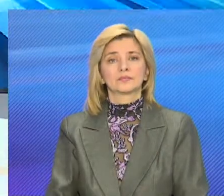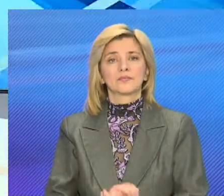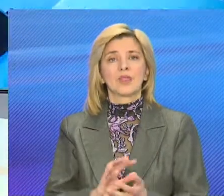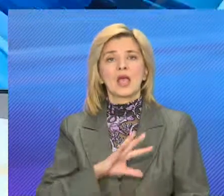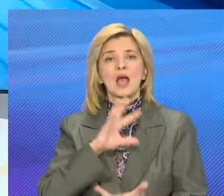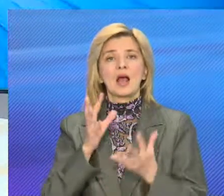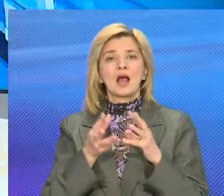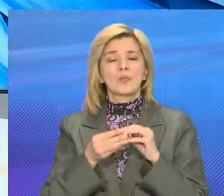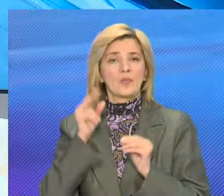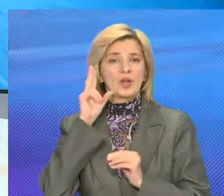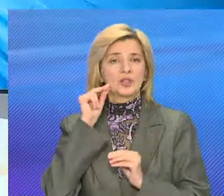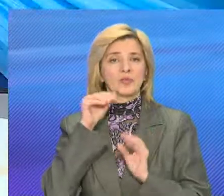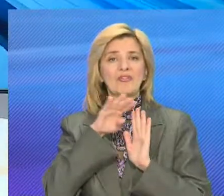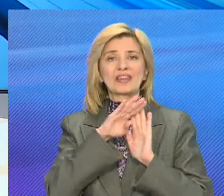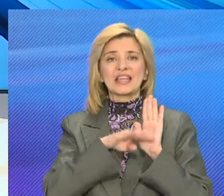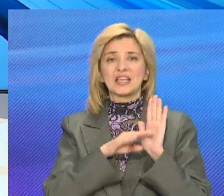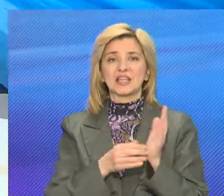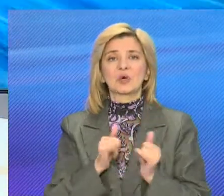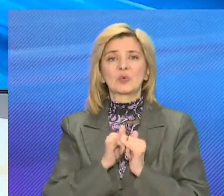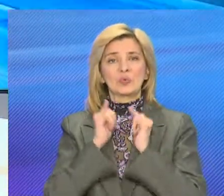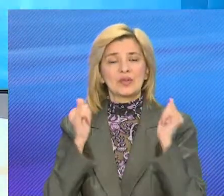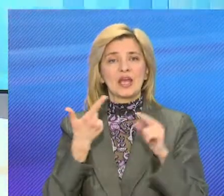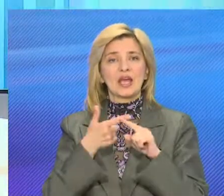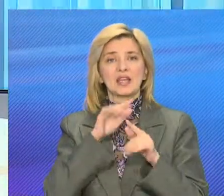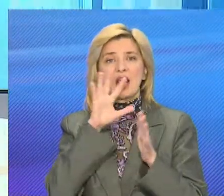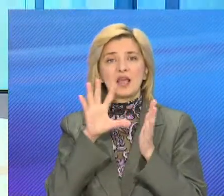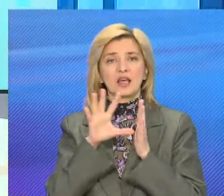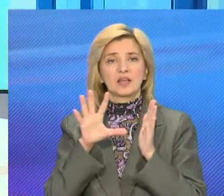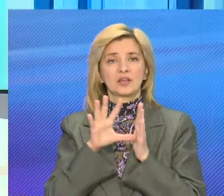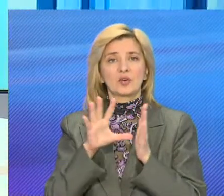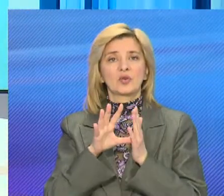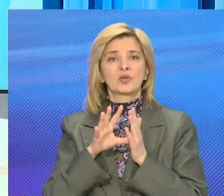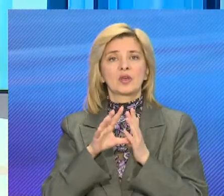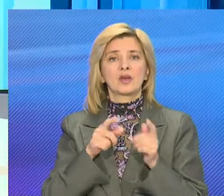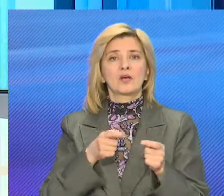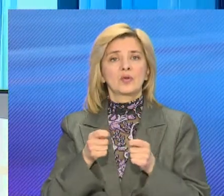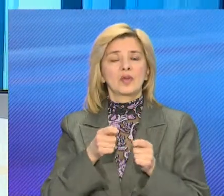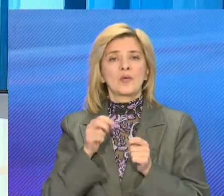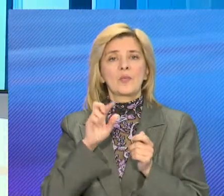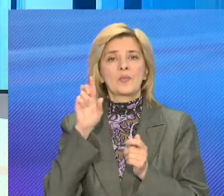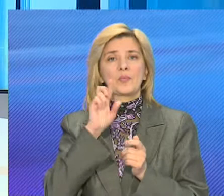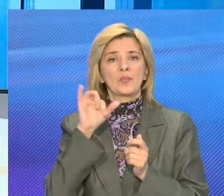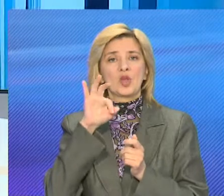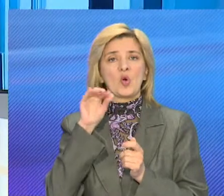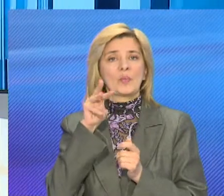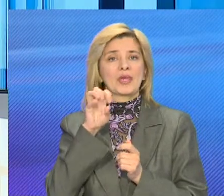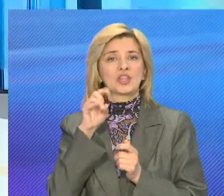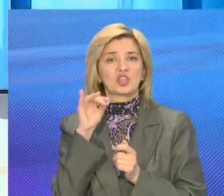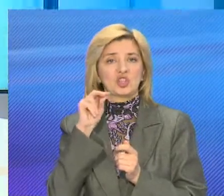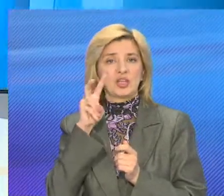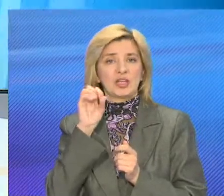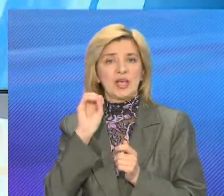Объемы лічбавых данных у краіне расце. Гэта электронны ўрад, біяметрычныя пашпарты, якія змяшчаюць інфармацыю на спецыяльным